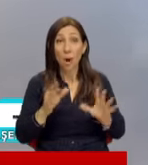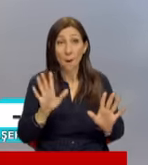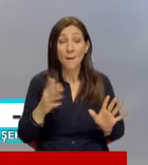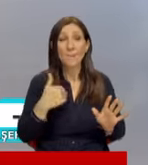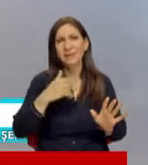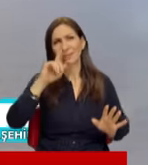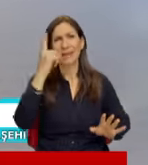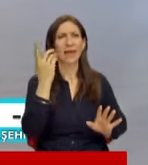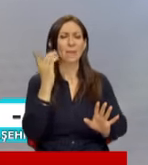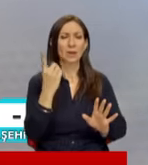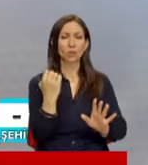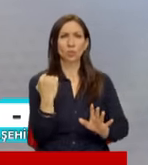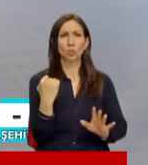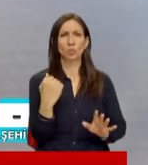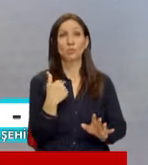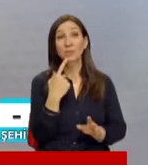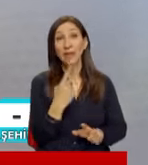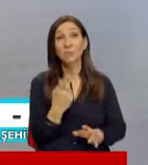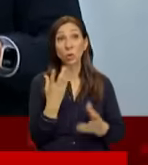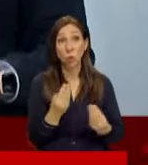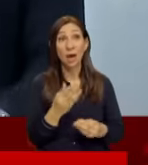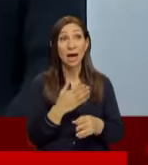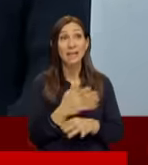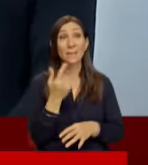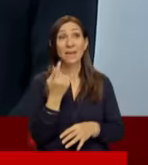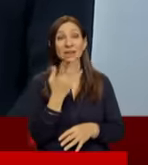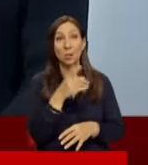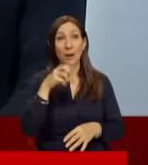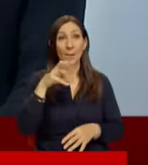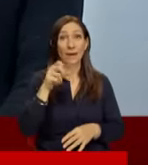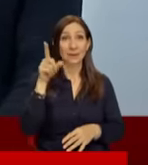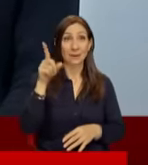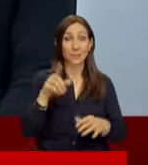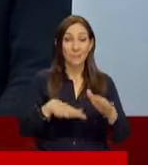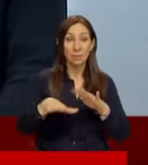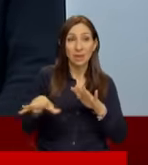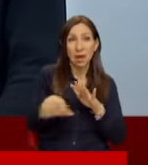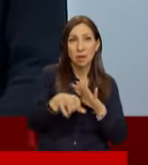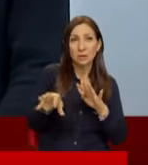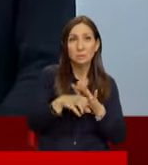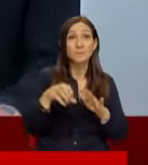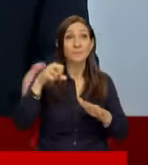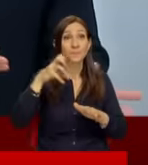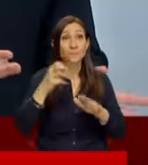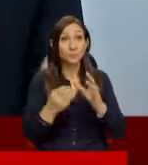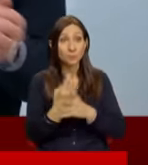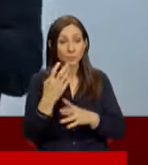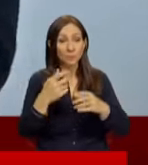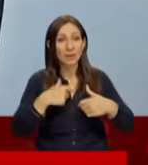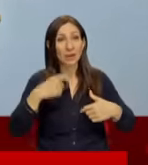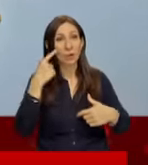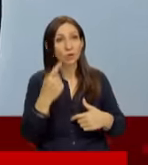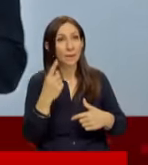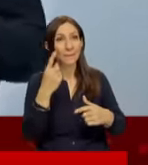artık ben tek başıma bir gücüm demiş oldu. Aslında biraz da bunu AKP'nin tabanından aldı. AKP de kurulurken Milli Görüş'ten